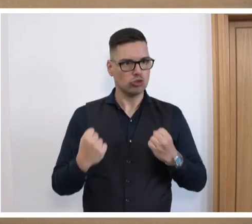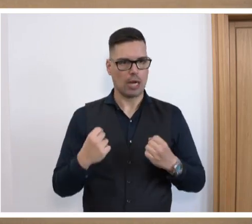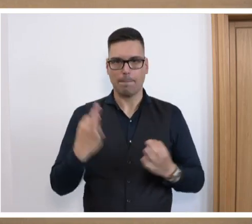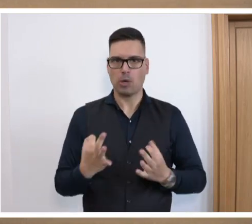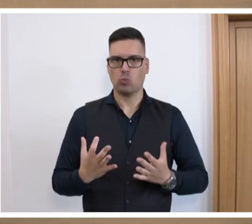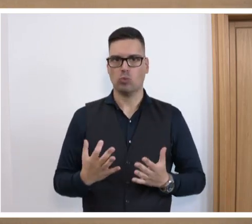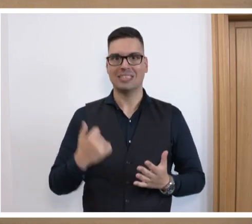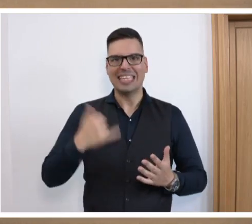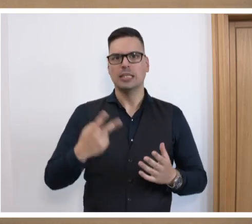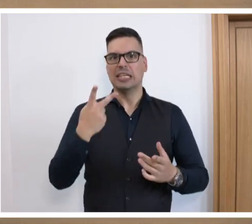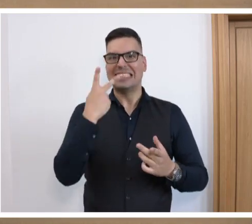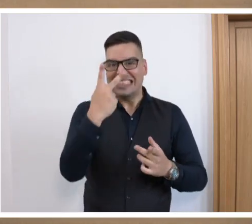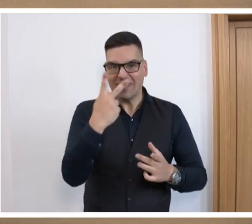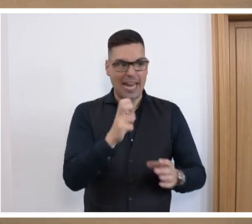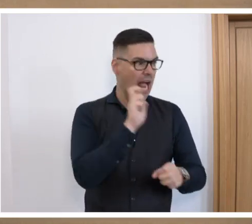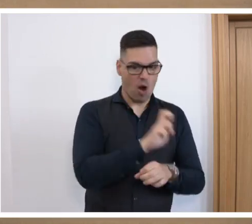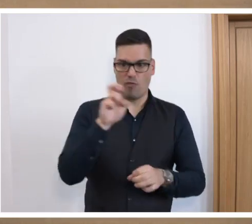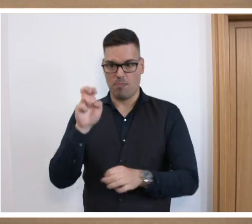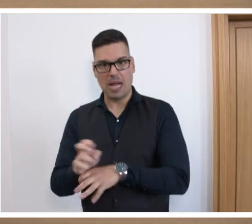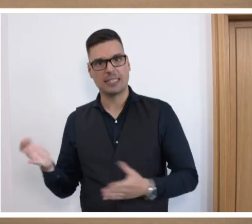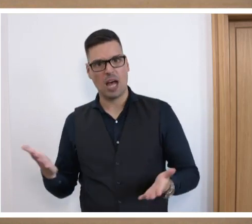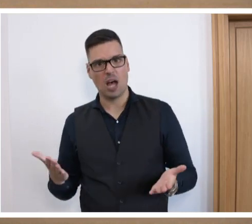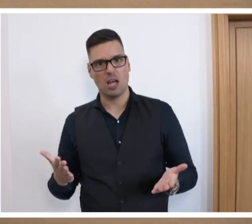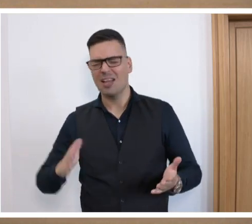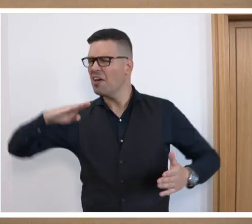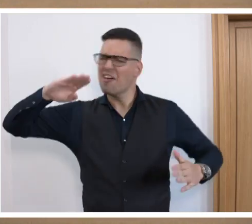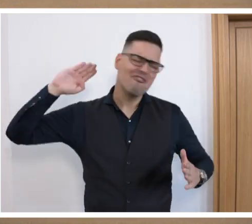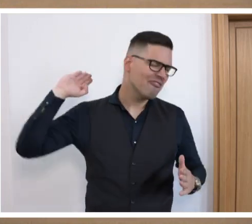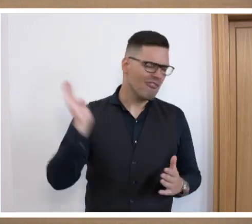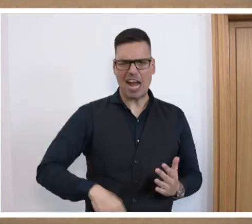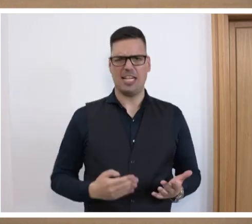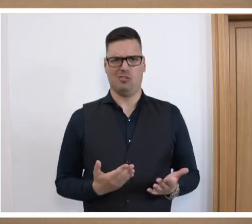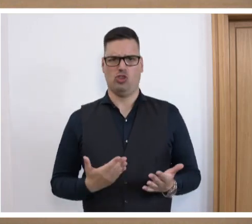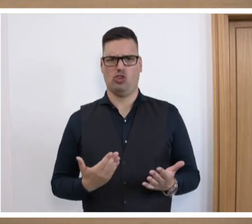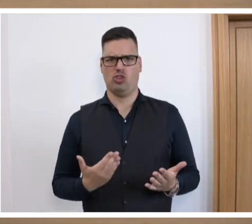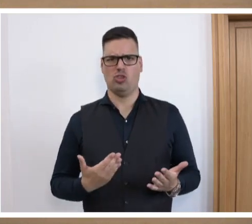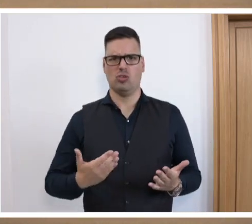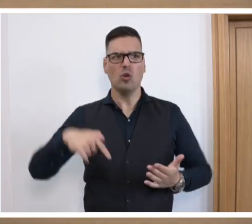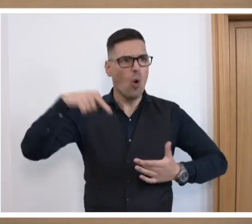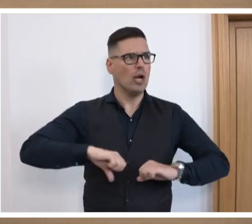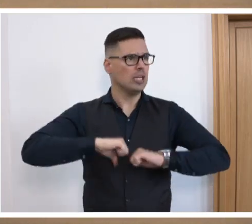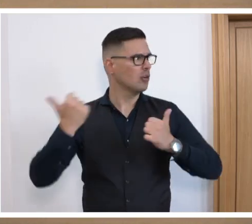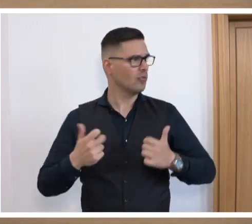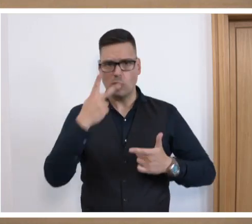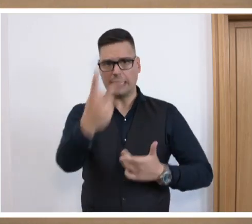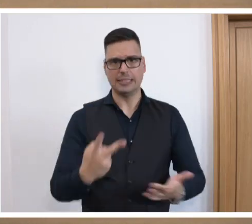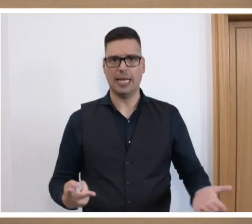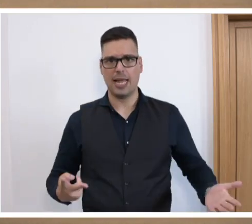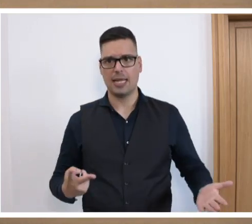zwei Aufpasser mit an die Seite zu stellen, ist ein völlig falsches Signal. Und heute Morgen wird es doch sehr